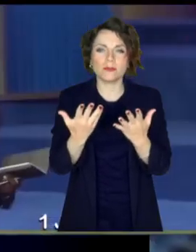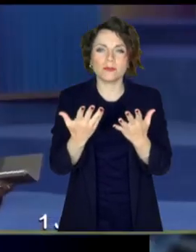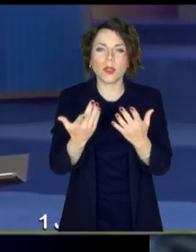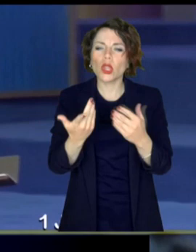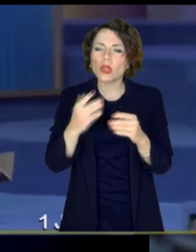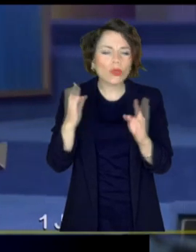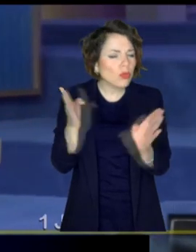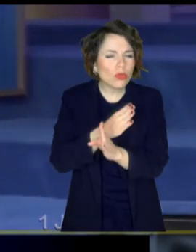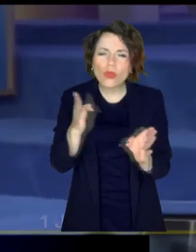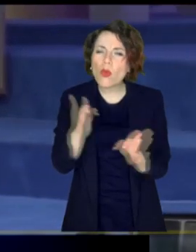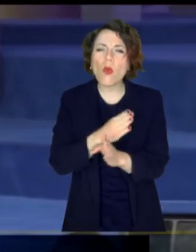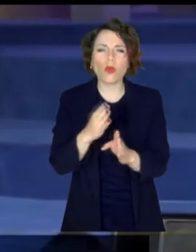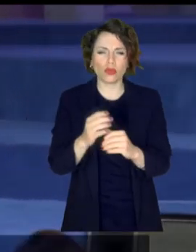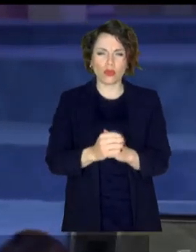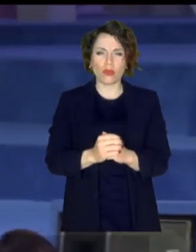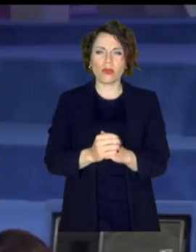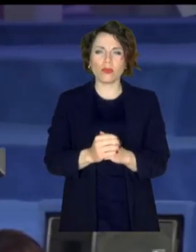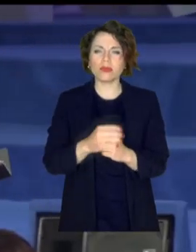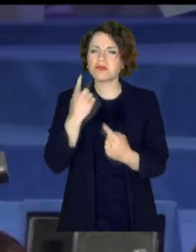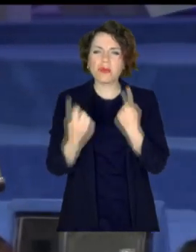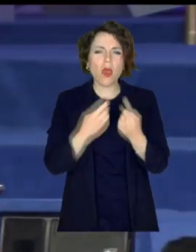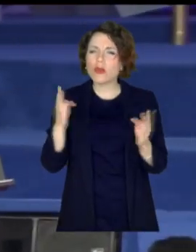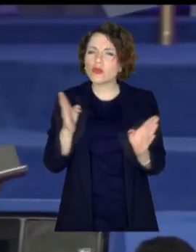tutto quello, qualunque cosa.